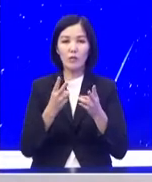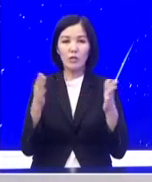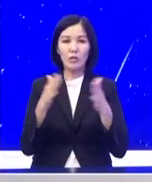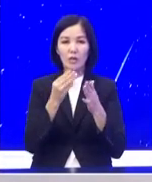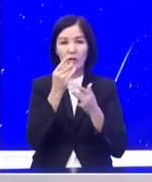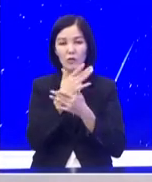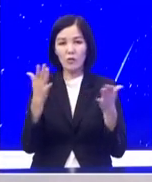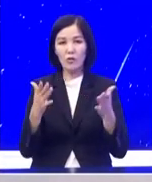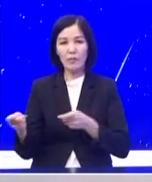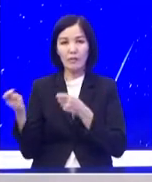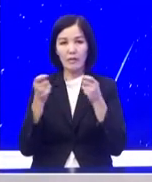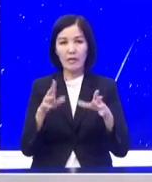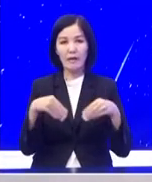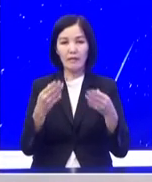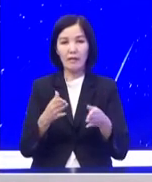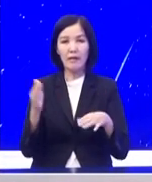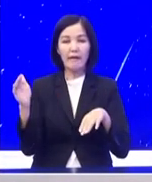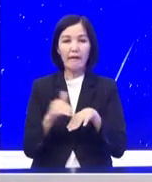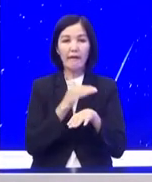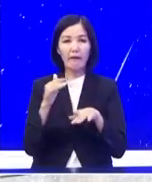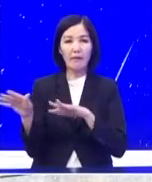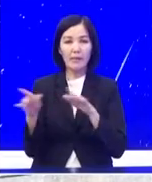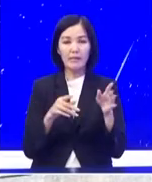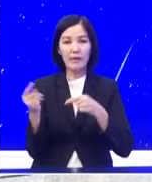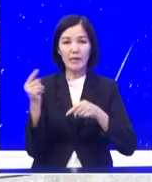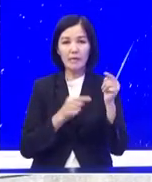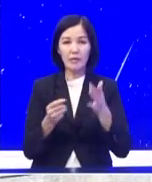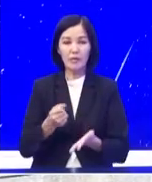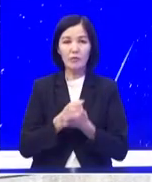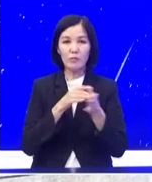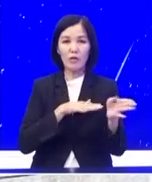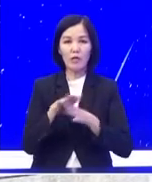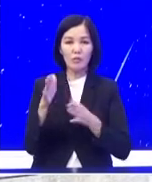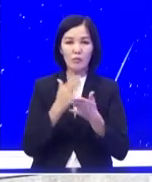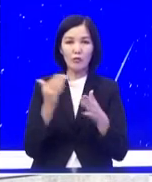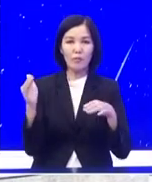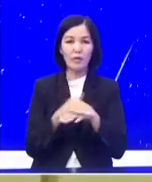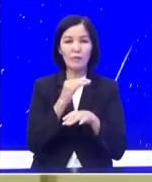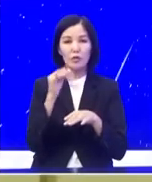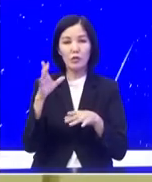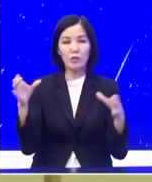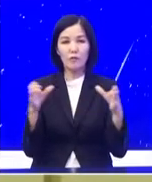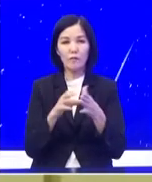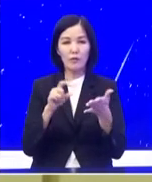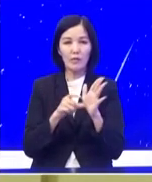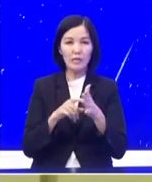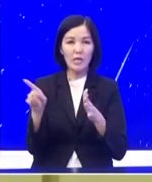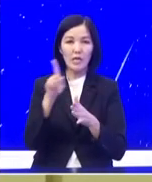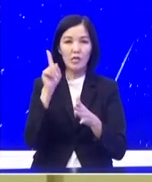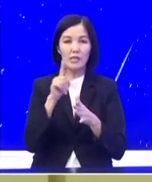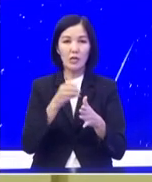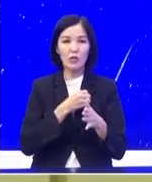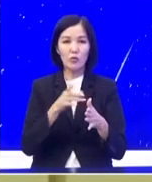шаңыраққа азық-түлік қорабын таратты. Бұл игі бастама кәсіпкерлердің демеушілігімен жүзеге асып жатыр. Мейірімді Жетісу фронт